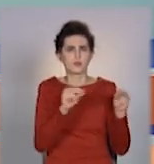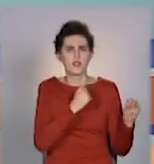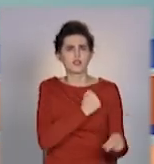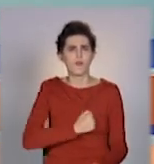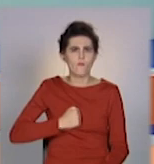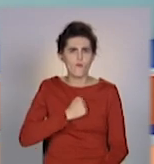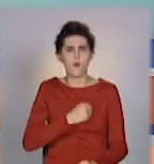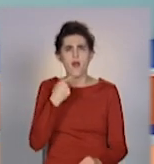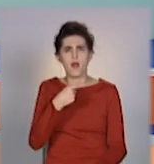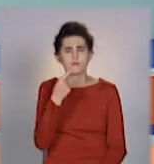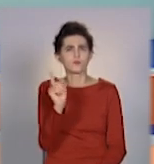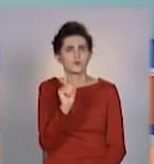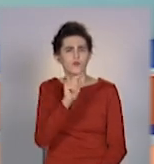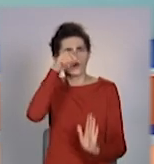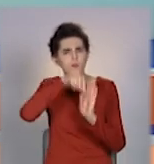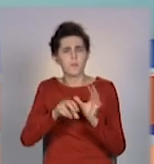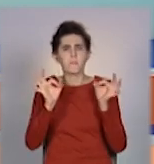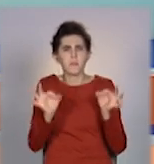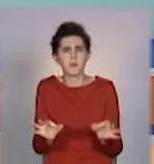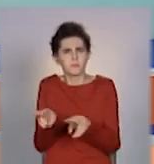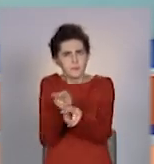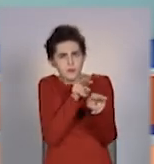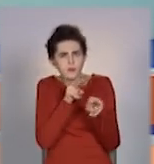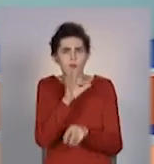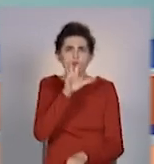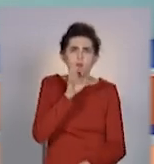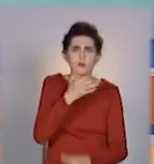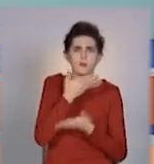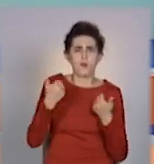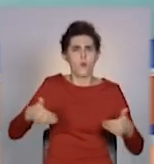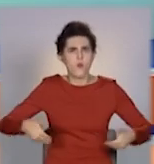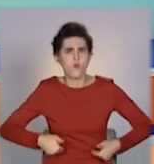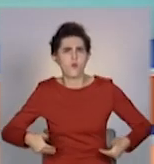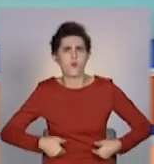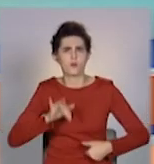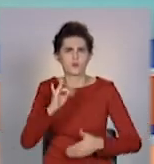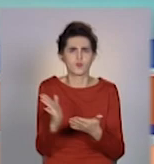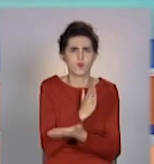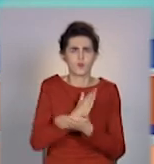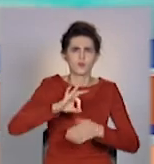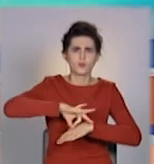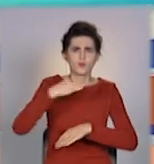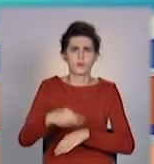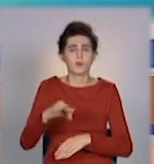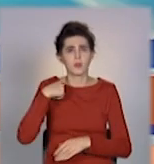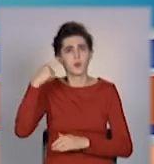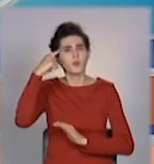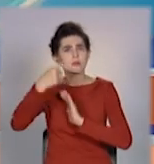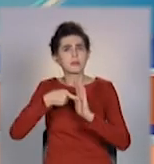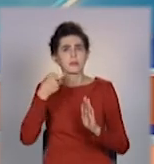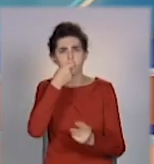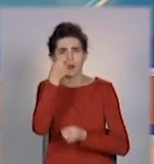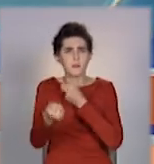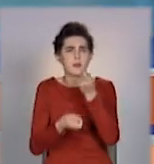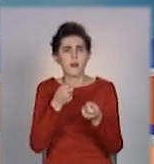належного догляду немає. Вони голодні та виснажені. До комунальників поїхали наші кореспонденти без попередження.